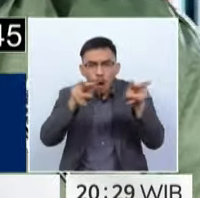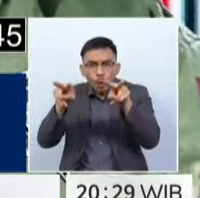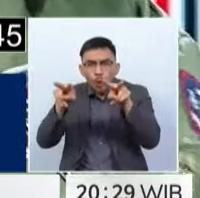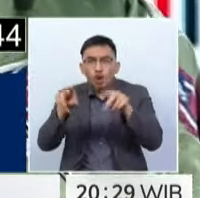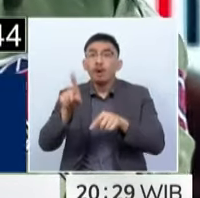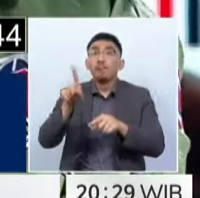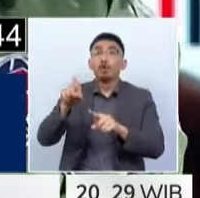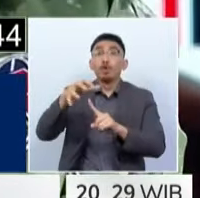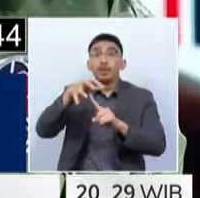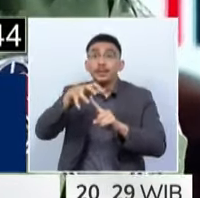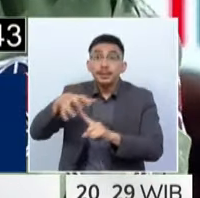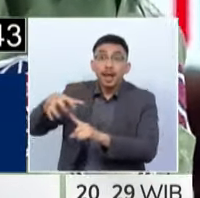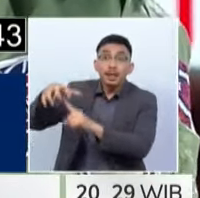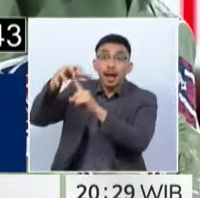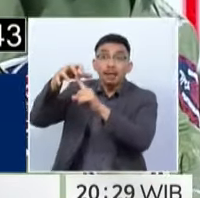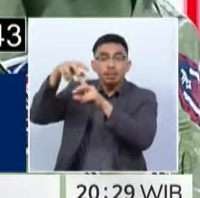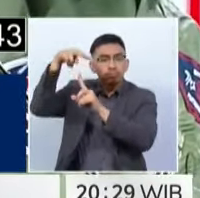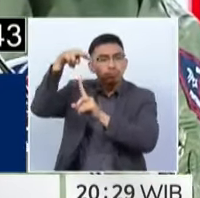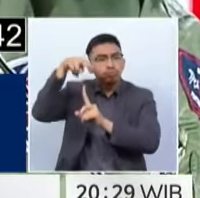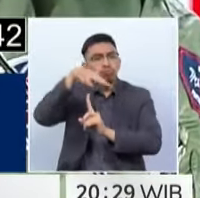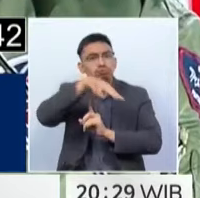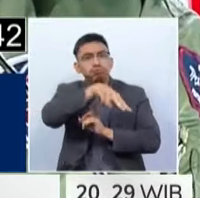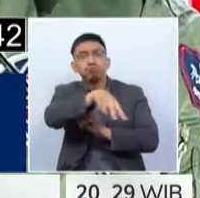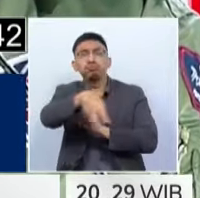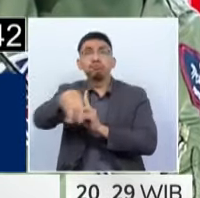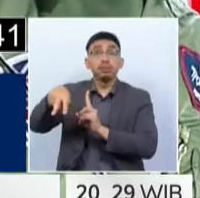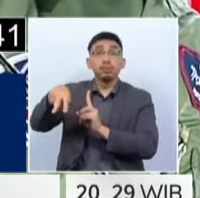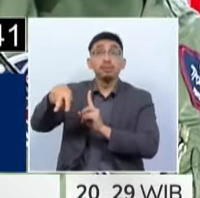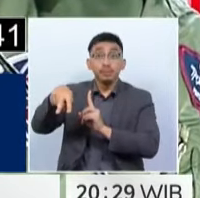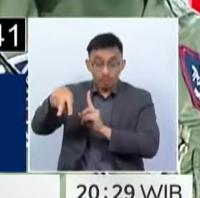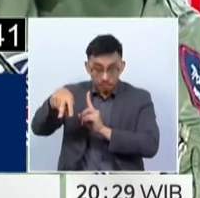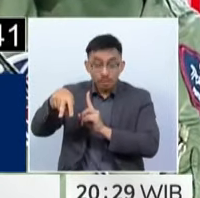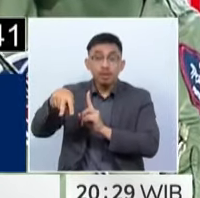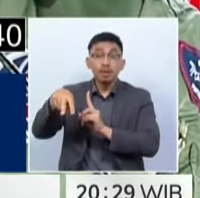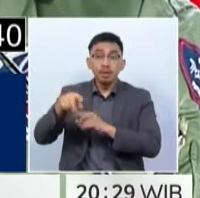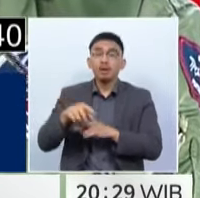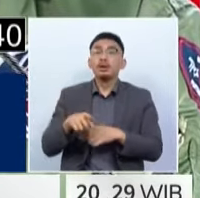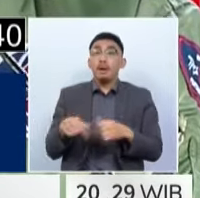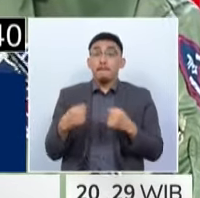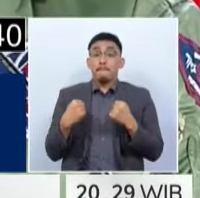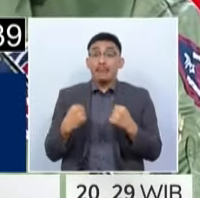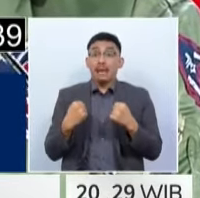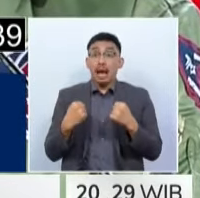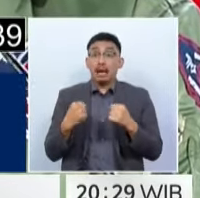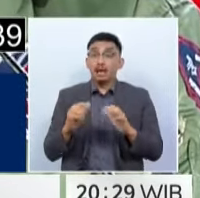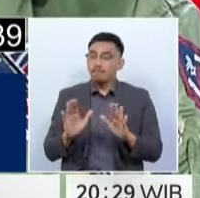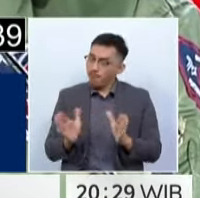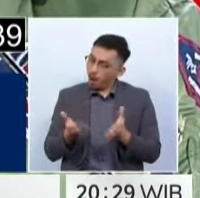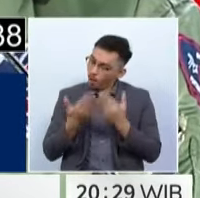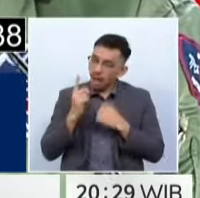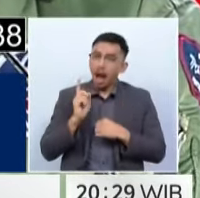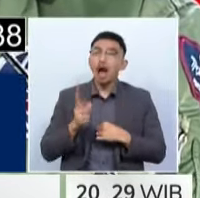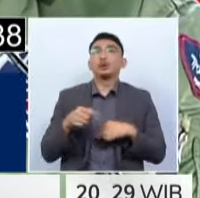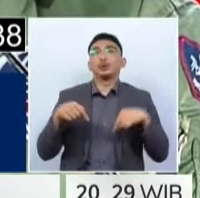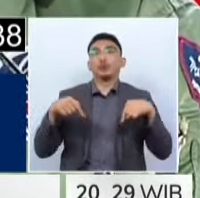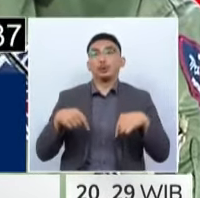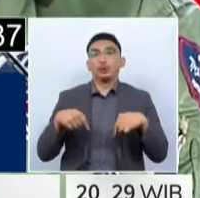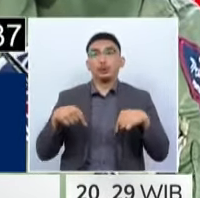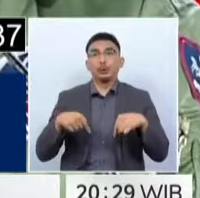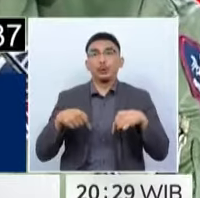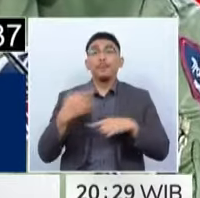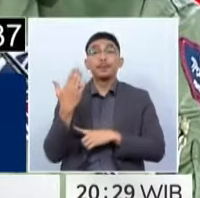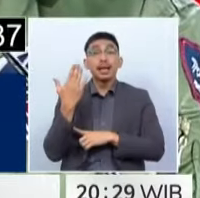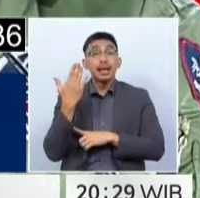sekali dan untuk itu pertahanan harus kita bangun dan eh tadi